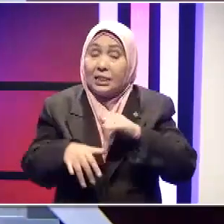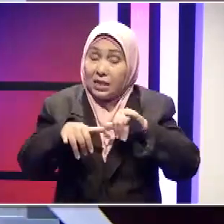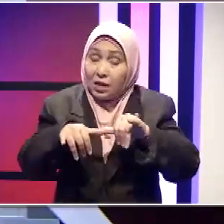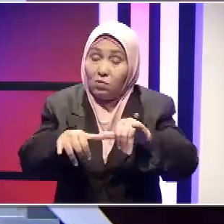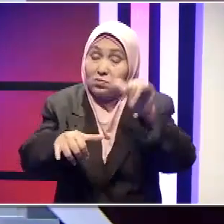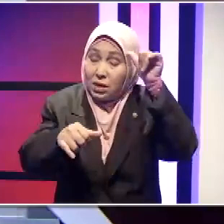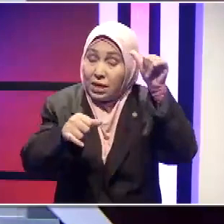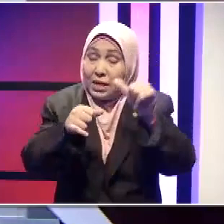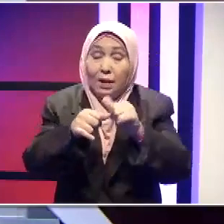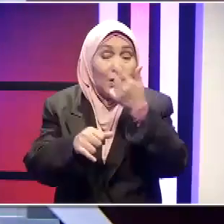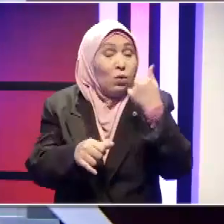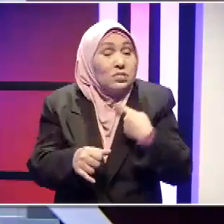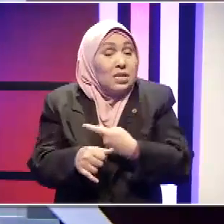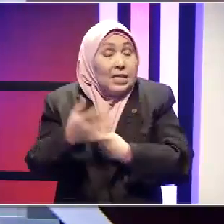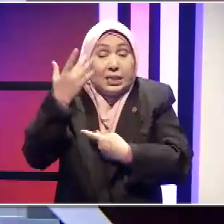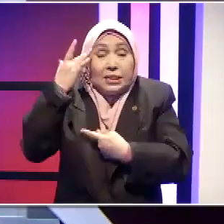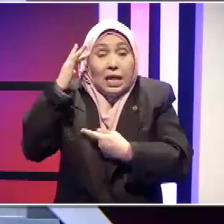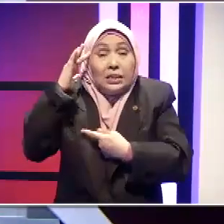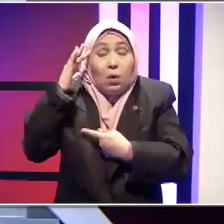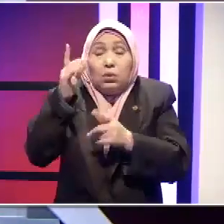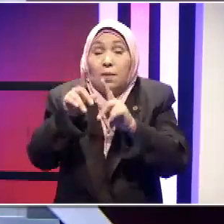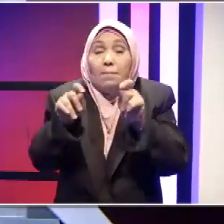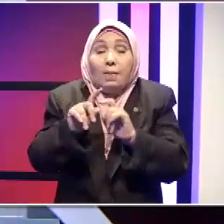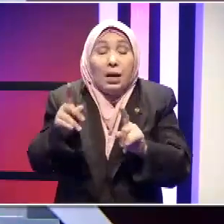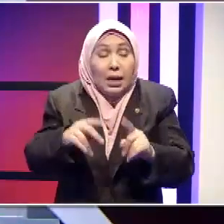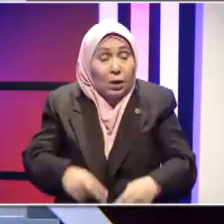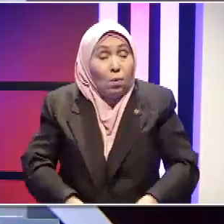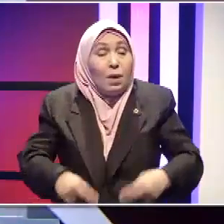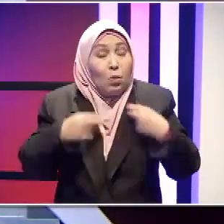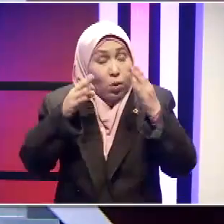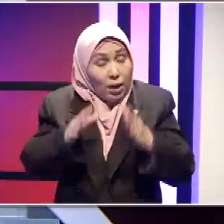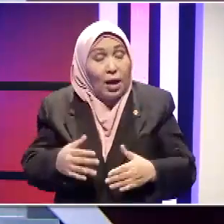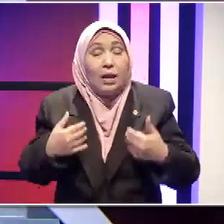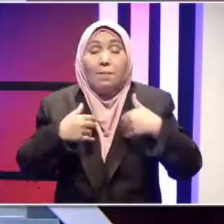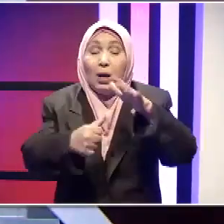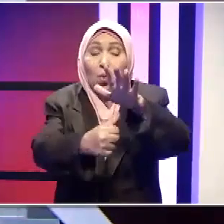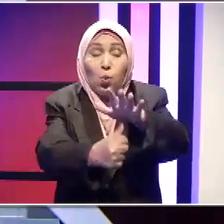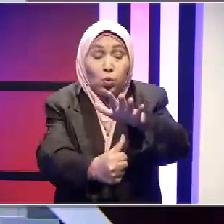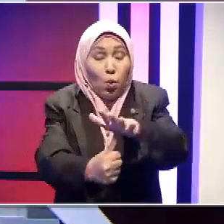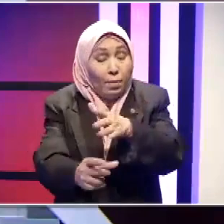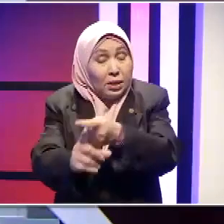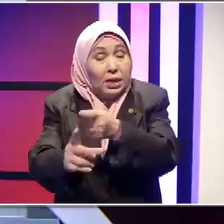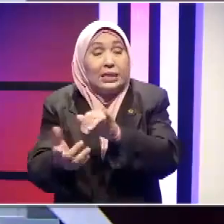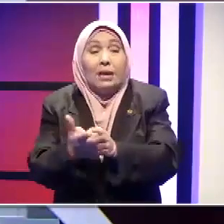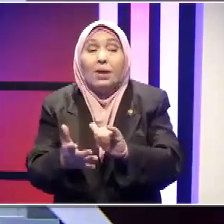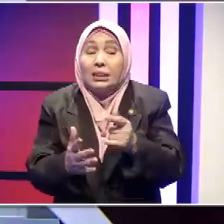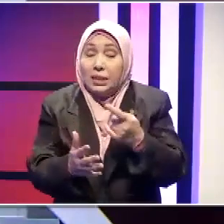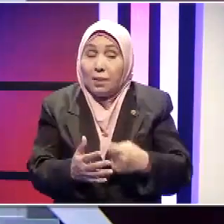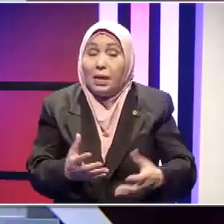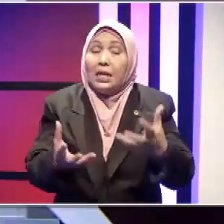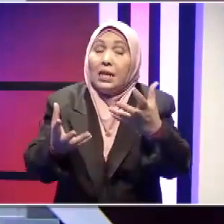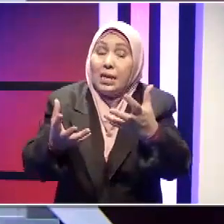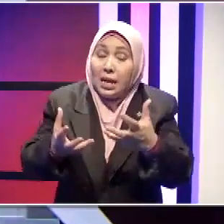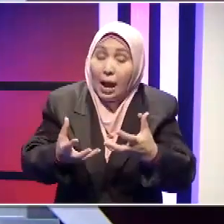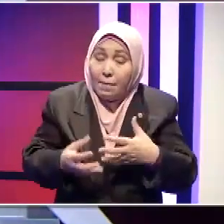mengingat karena kita tak tahu poin minus dalam kehidupan orang yang pernah mengutuk ke memberi itu tiba-tiba dia ingin